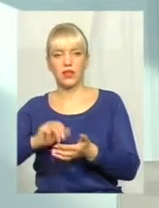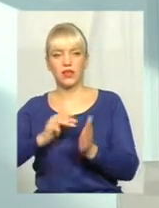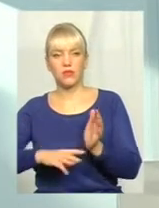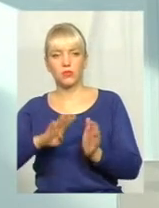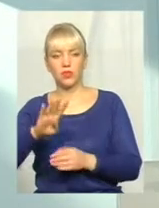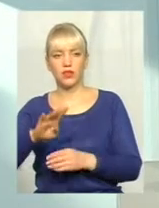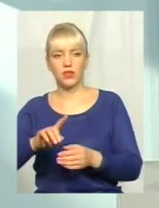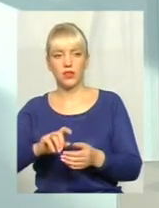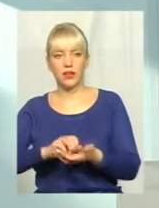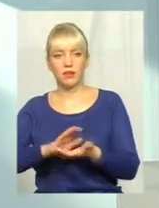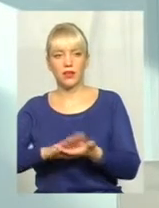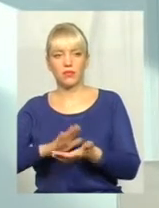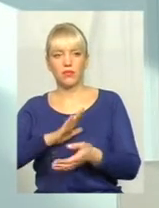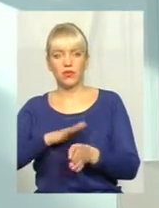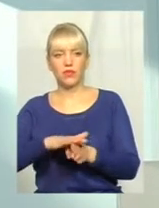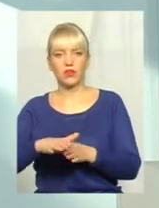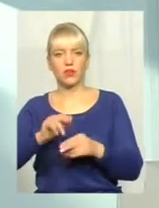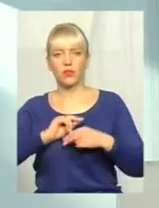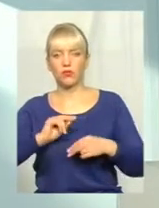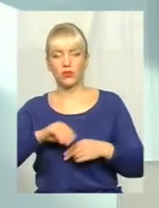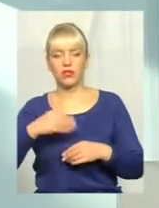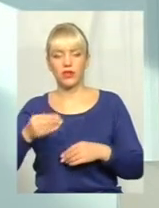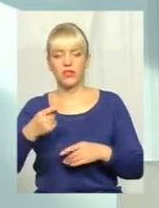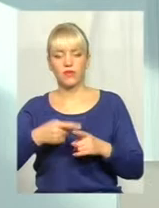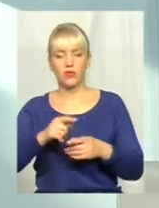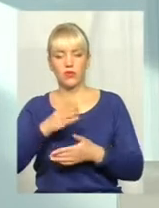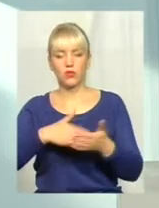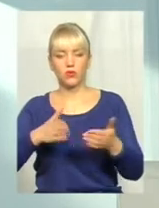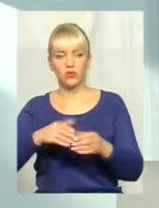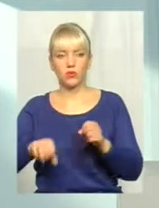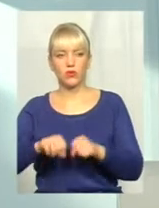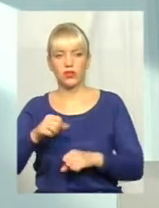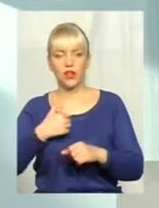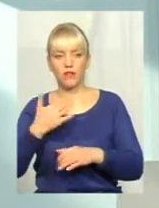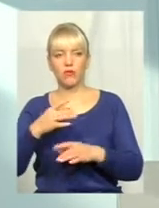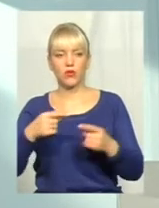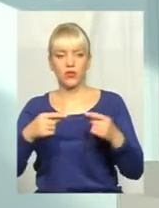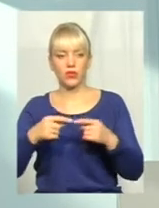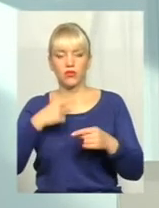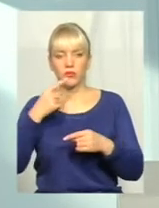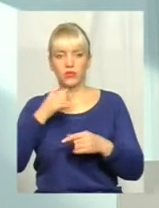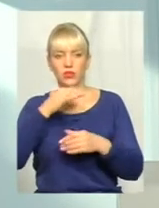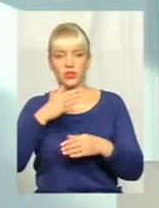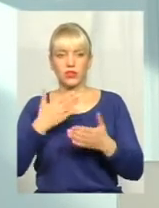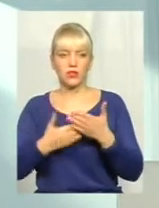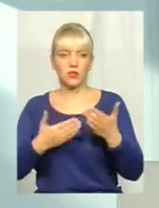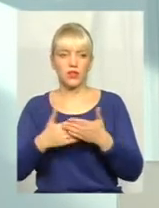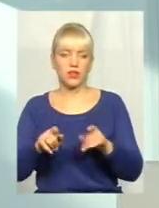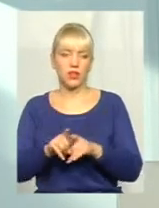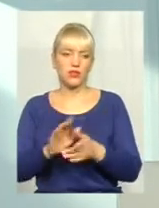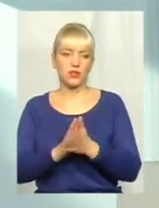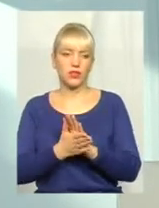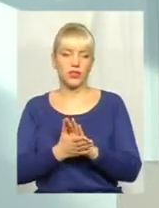84 приписи були виконані. Роботодавці усунули порушення. Я не можу таку конкретну абсолютну цифру назвати, але десь от така